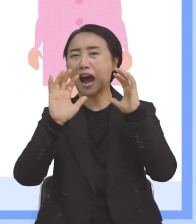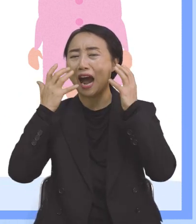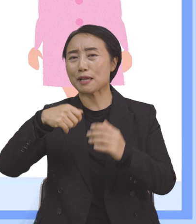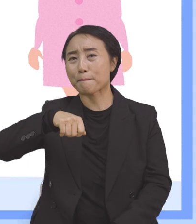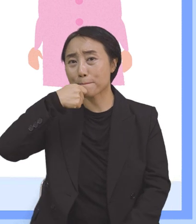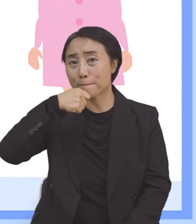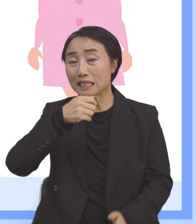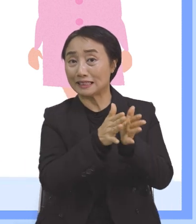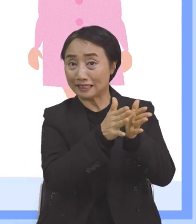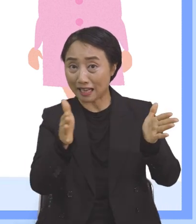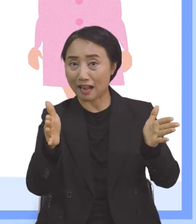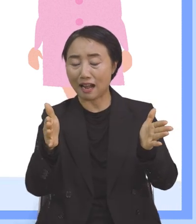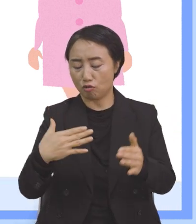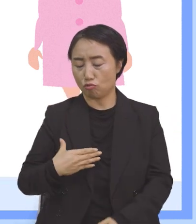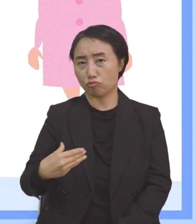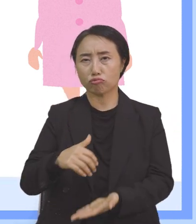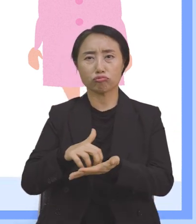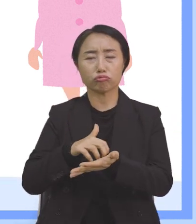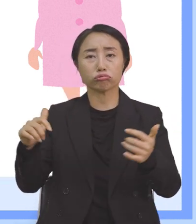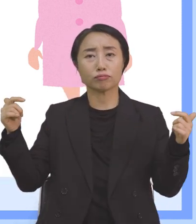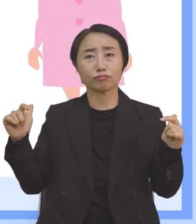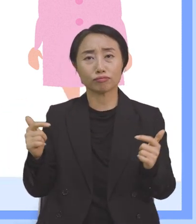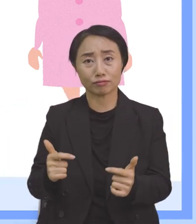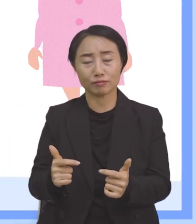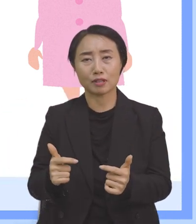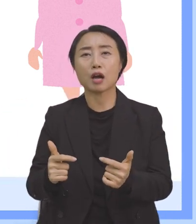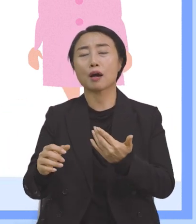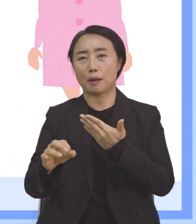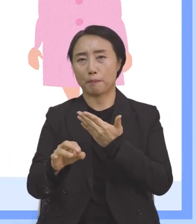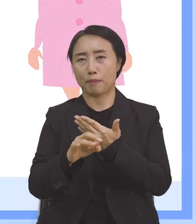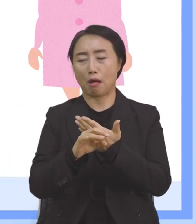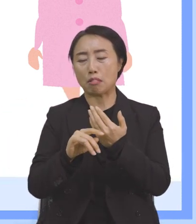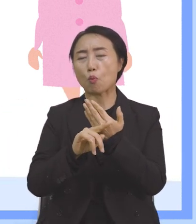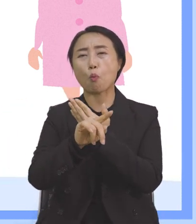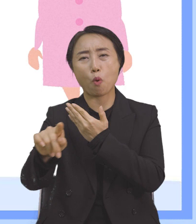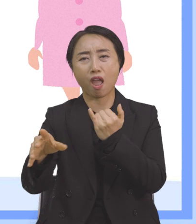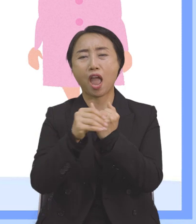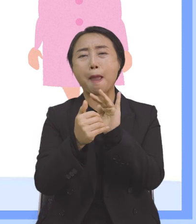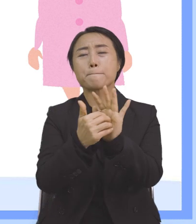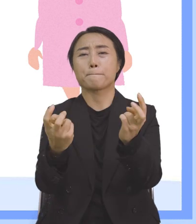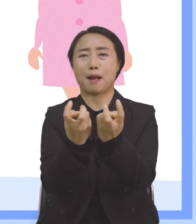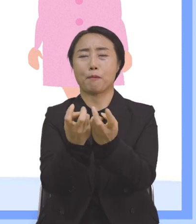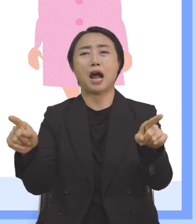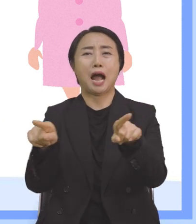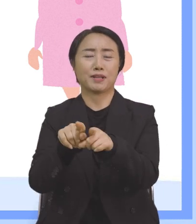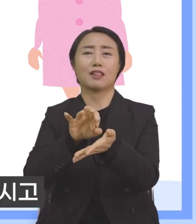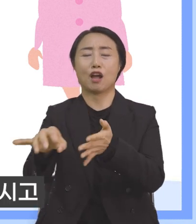아기가 이유식을 시작하고 수유의 빈도와 양이 줄어들게 되면 별도의 피임 방법이 꼭